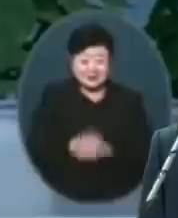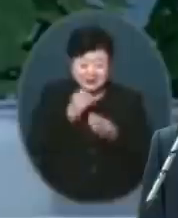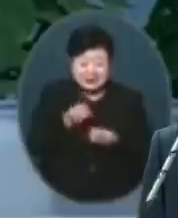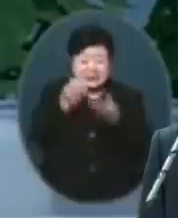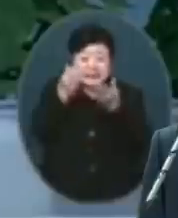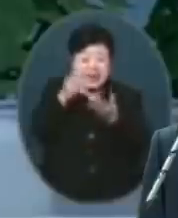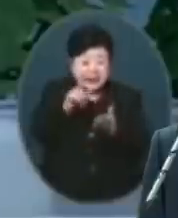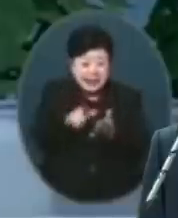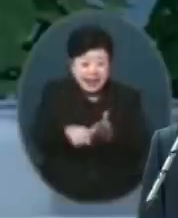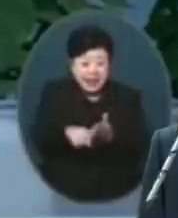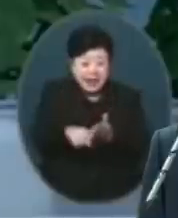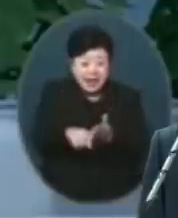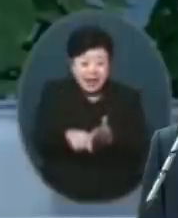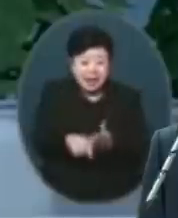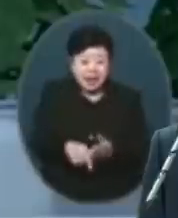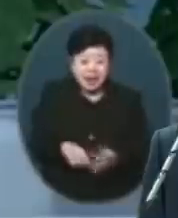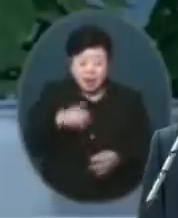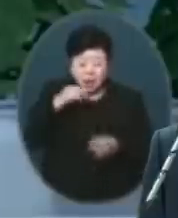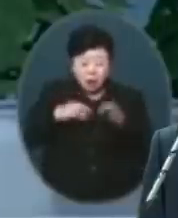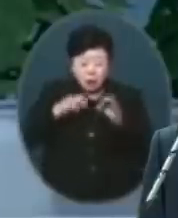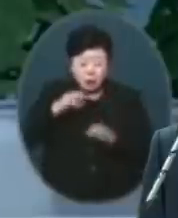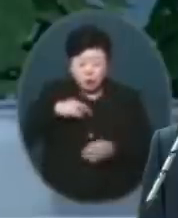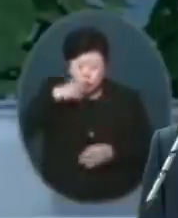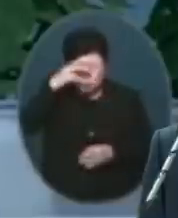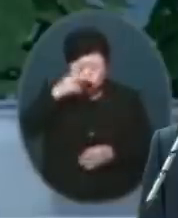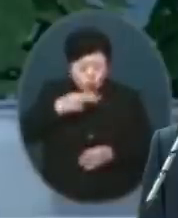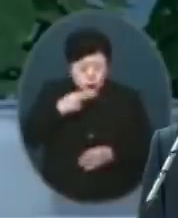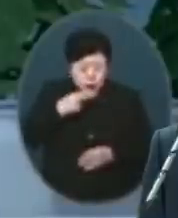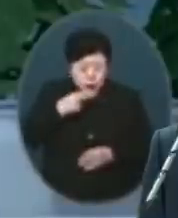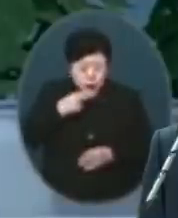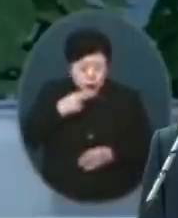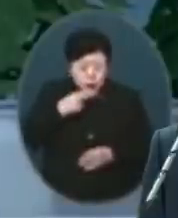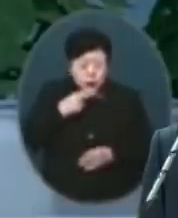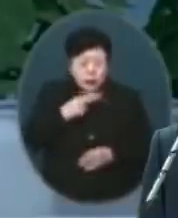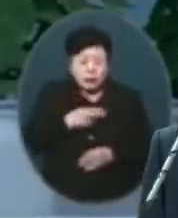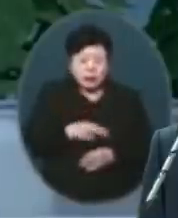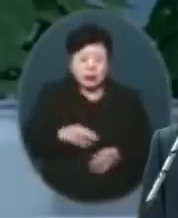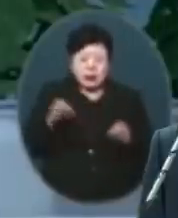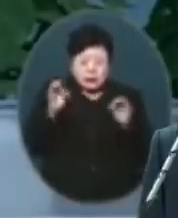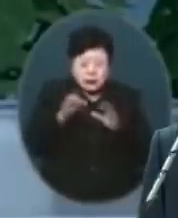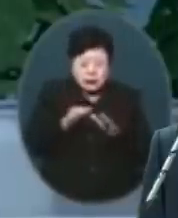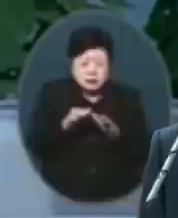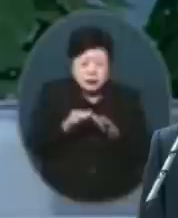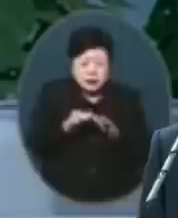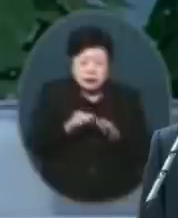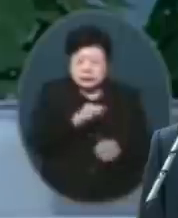잔치를 하는데 주음식인 포도주가 떨어져서 낭패에 이르렀어요.